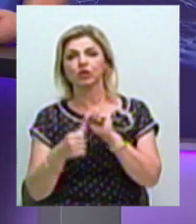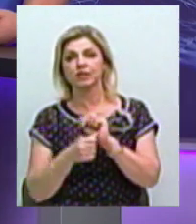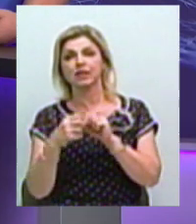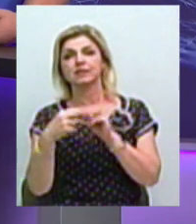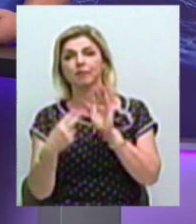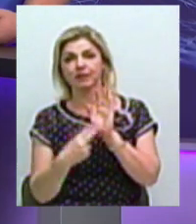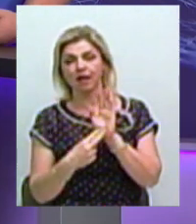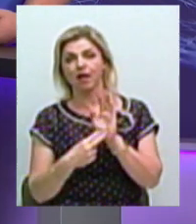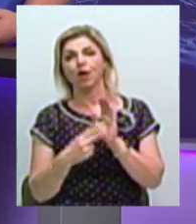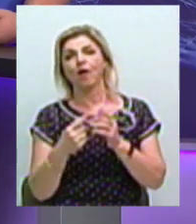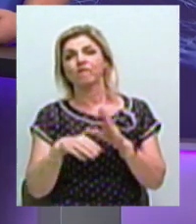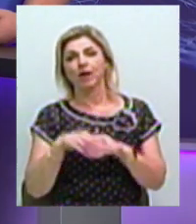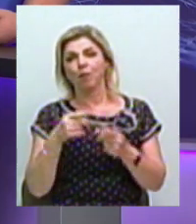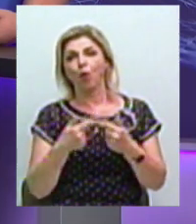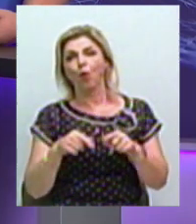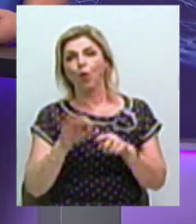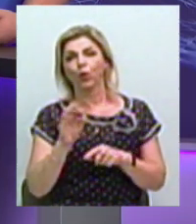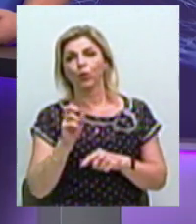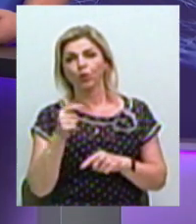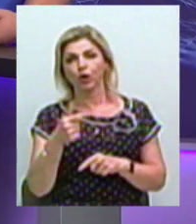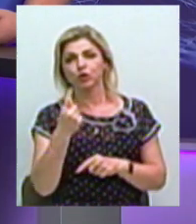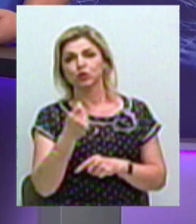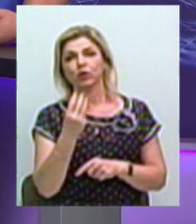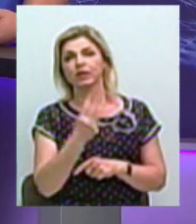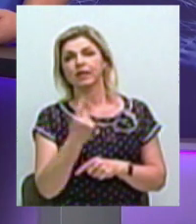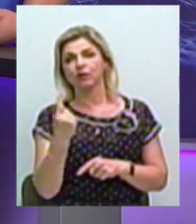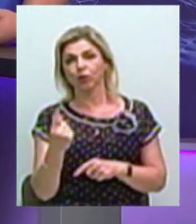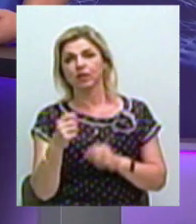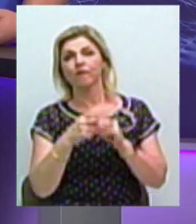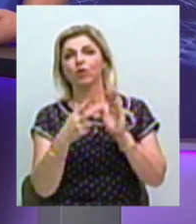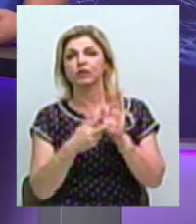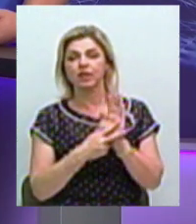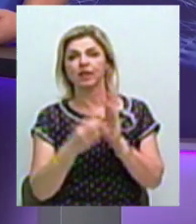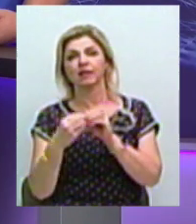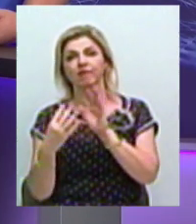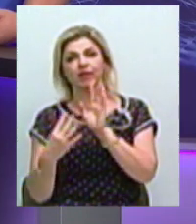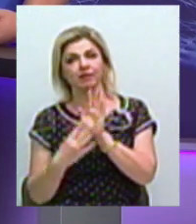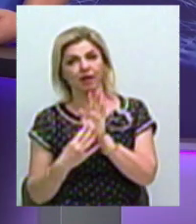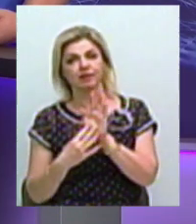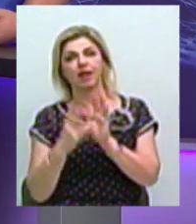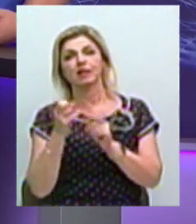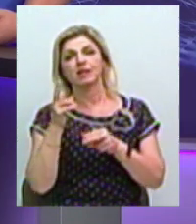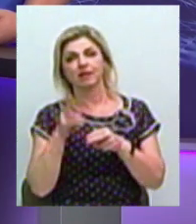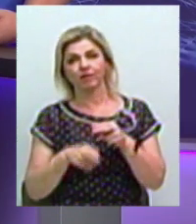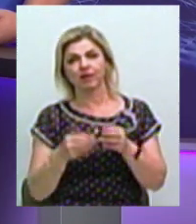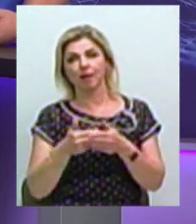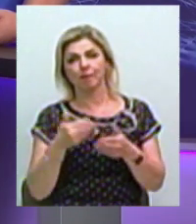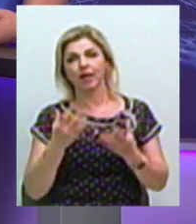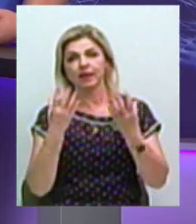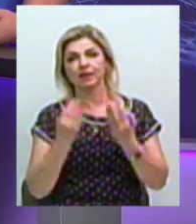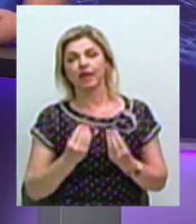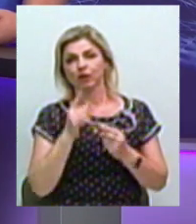15-го, 16-го та 17-го одномандатний виборчий округ номер 131 та 18-го, 19-го на завершення перед Днем